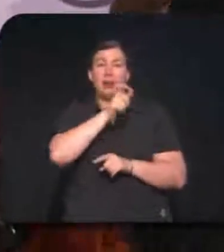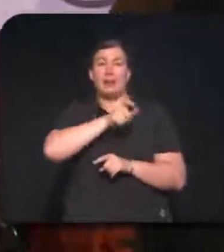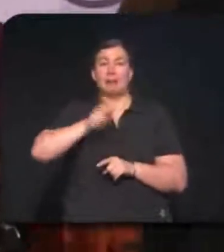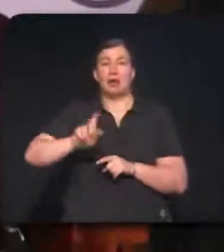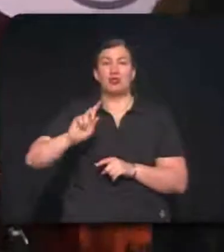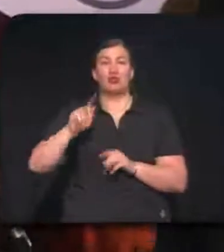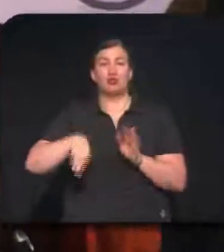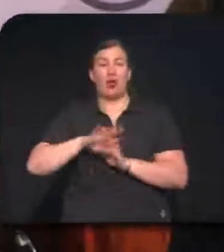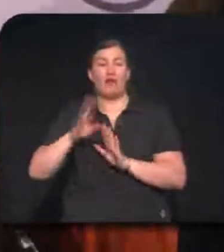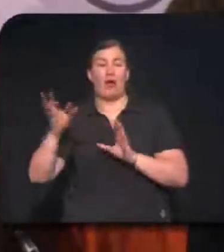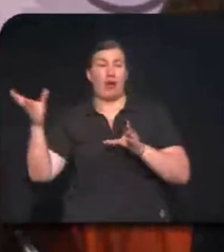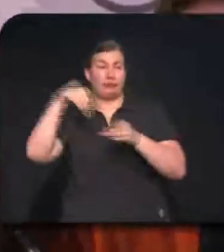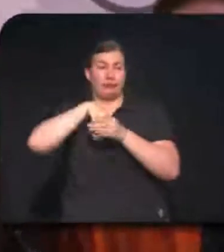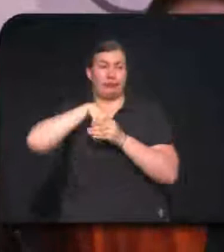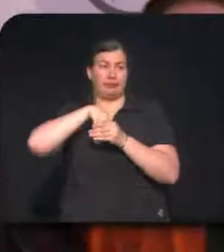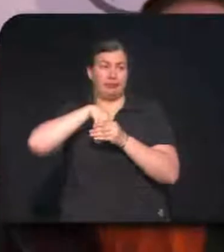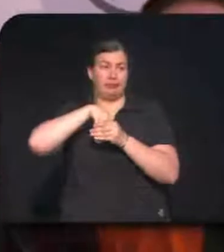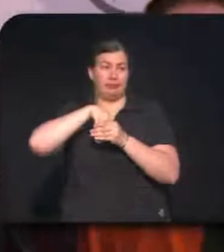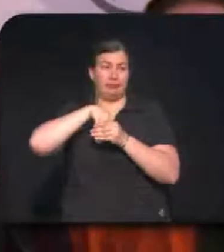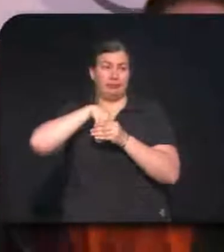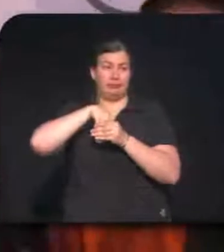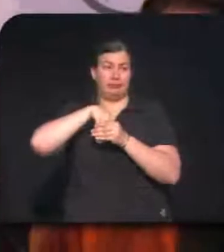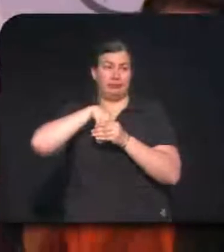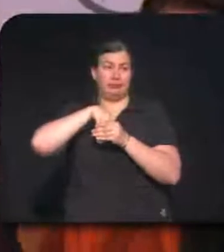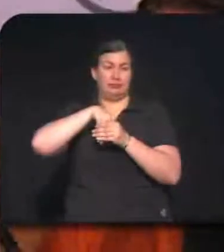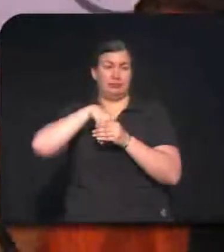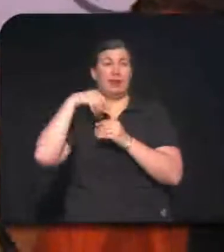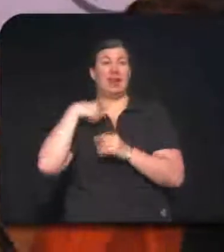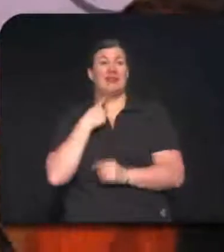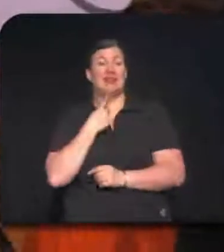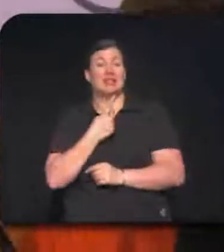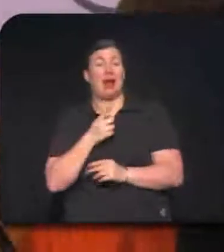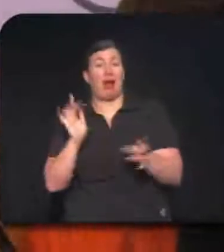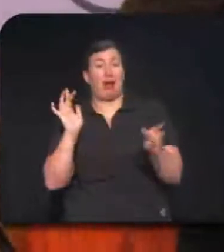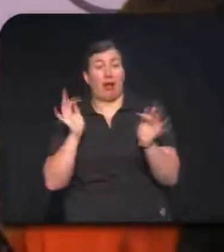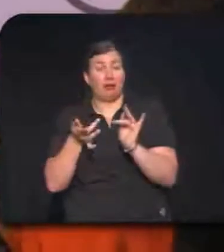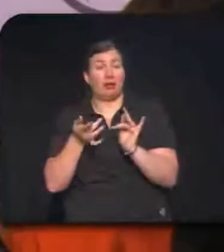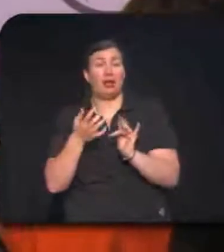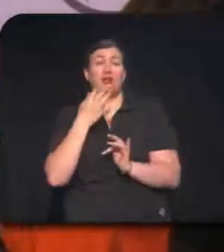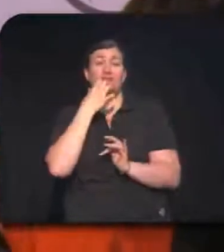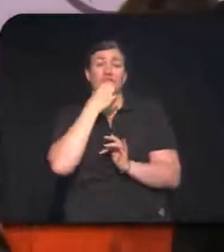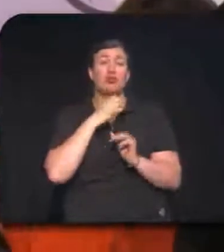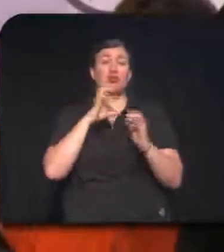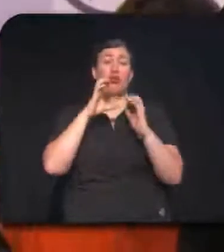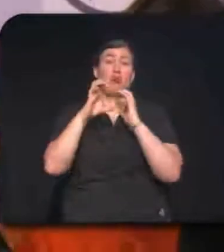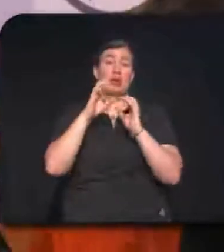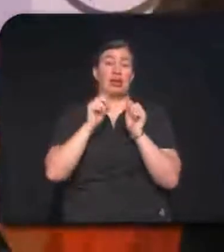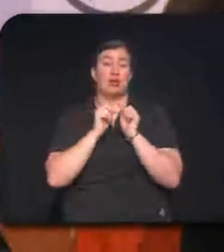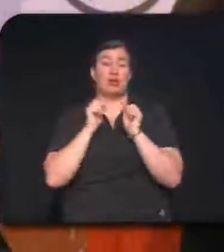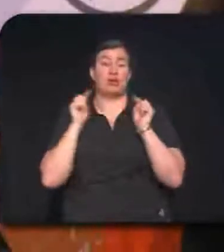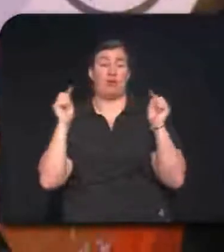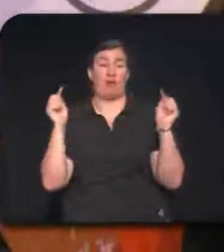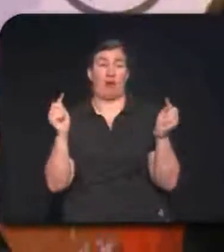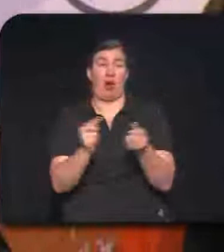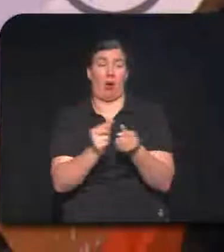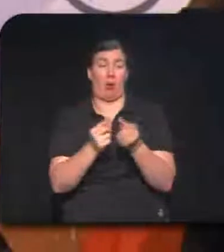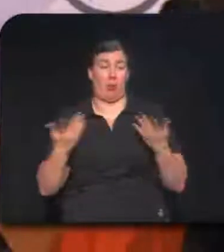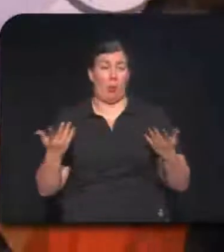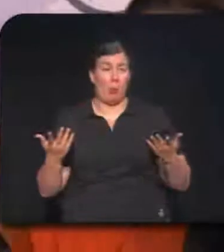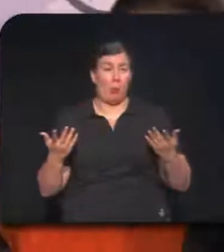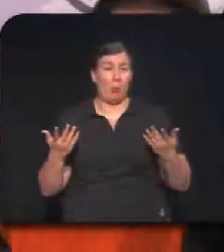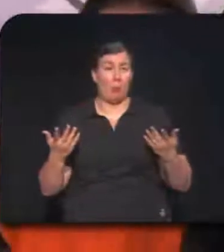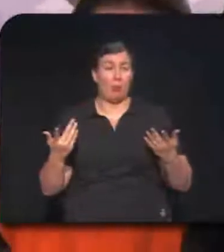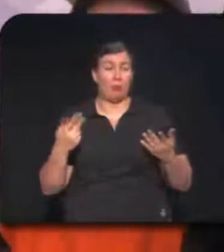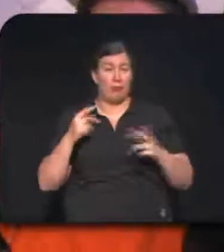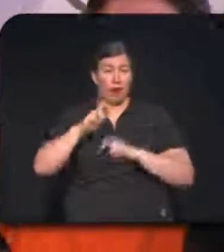sollen wir sagen dass wir das Internet als Kommunikationsraum dafür benutzen wollen und weil